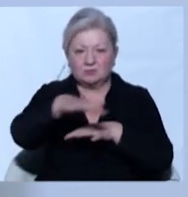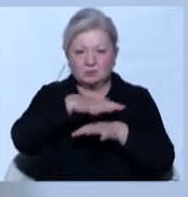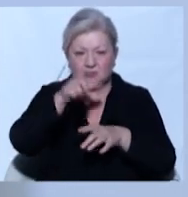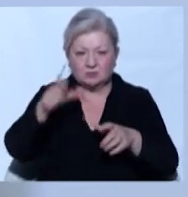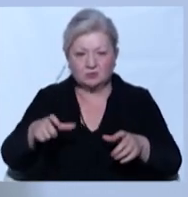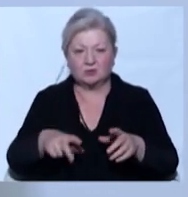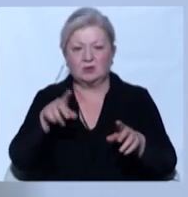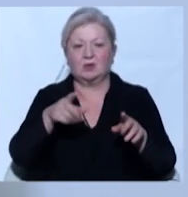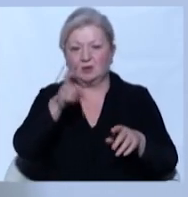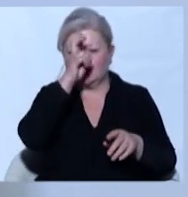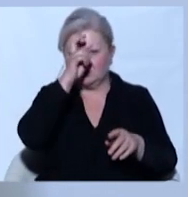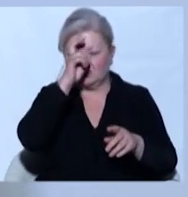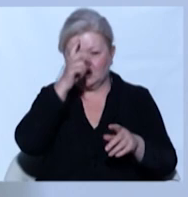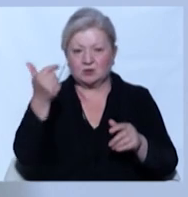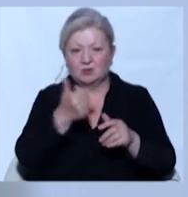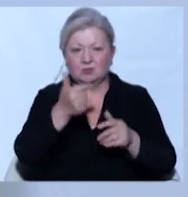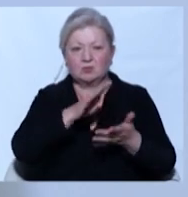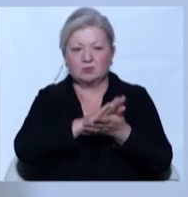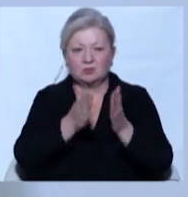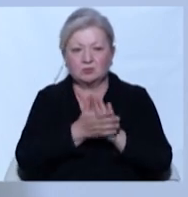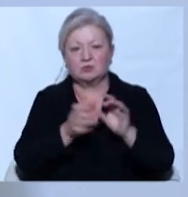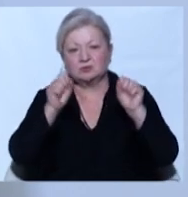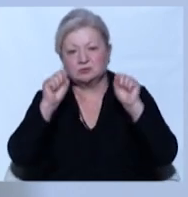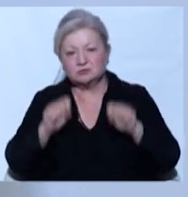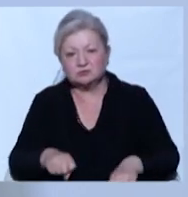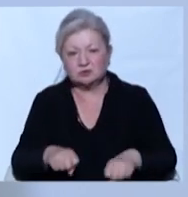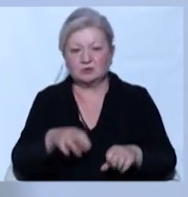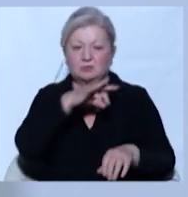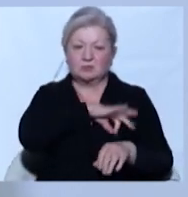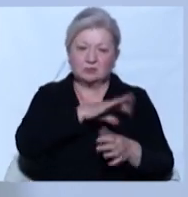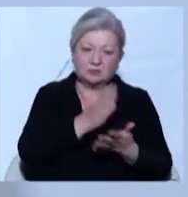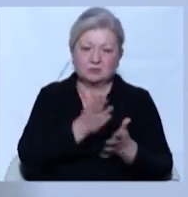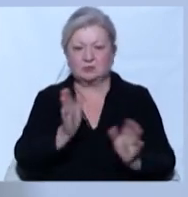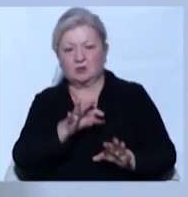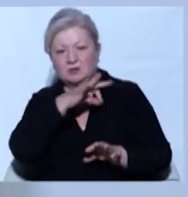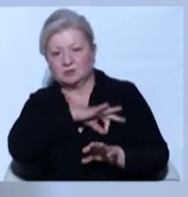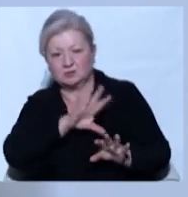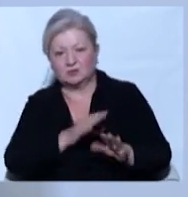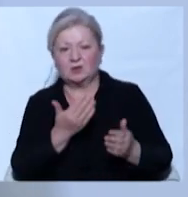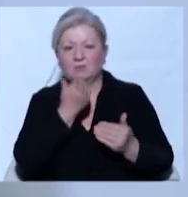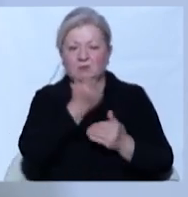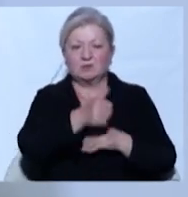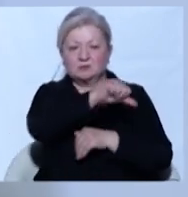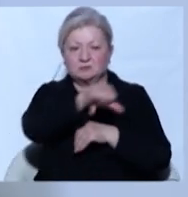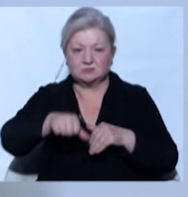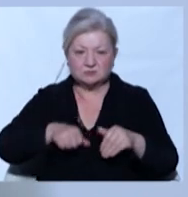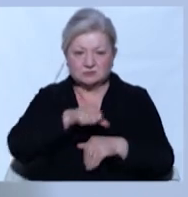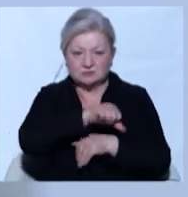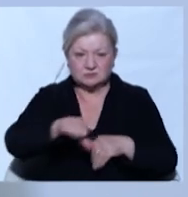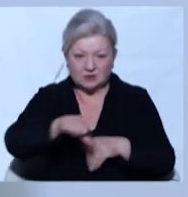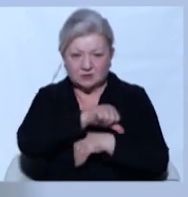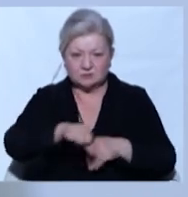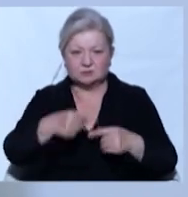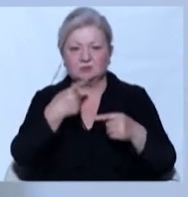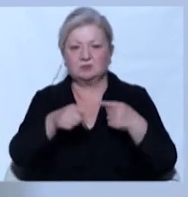ასევე ქვეყნის გეოგრაფიული მდებარეობა, რომელიც შეიძლება იყოს ხელსაყრელი, არახელსაყრელი, მათი საზღვრები, ქვეყნის საზღვრები თავისთავად,